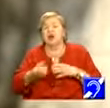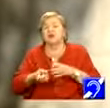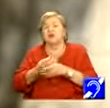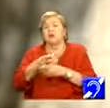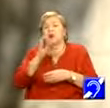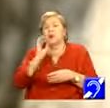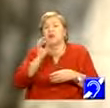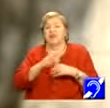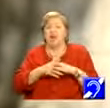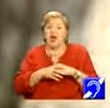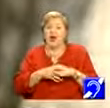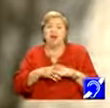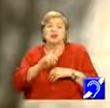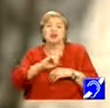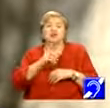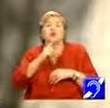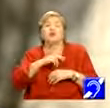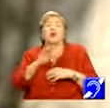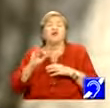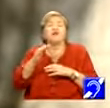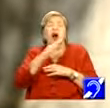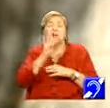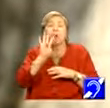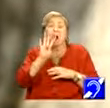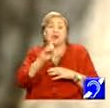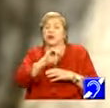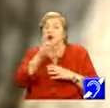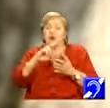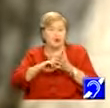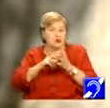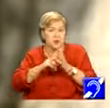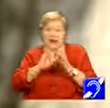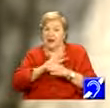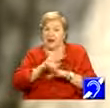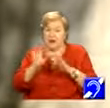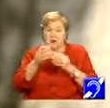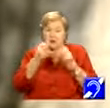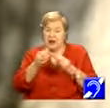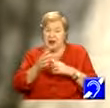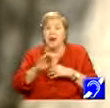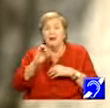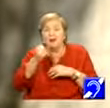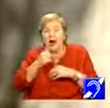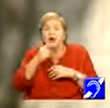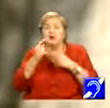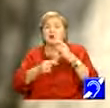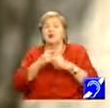vedere, nu cred că valul 4 a fost pregătit cum trebuia, dar acum, de când nou ministrul Cechet l-a preluat, lucrurile merg mai bine.